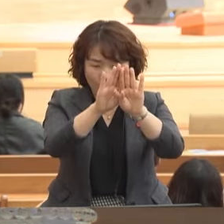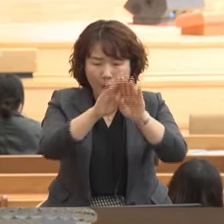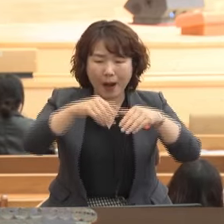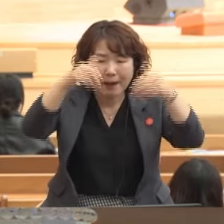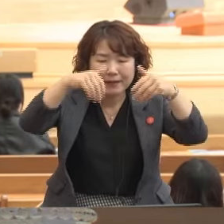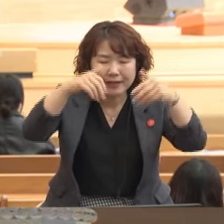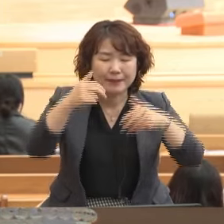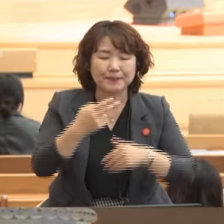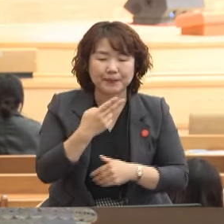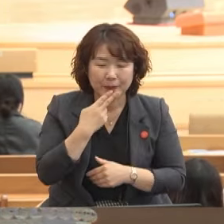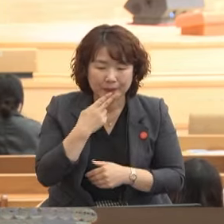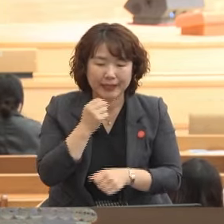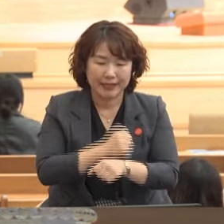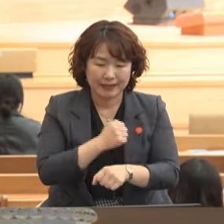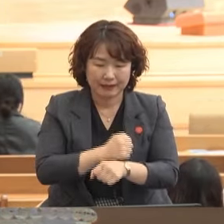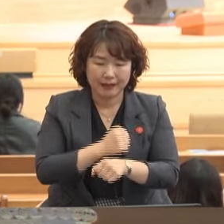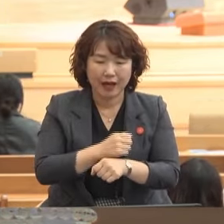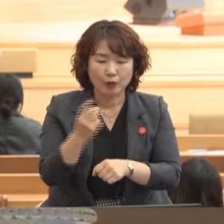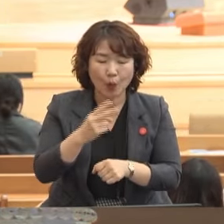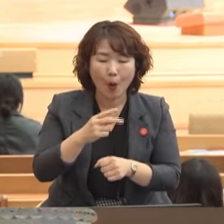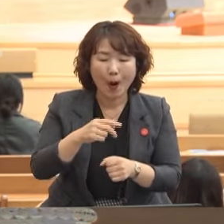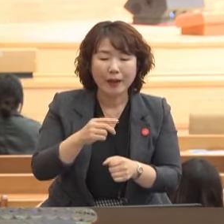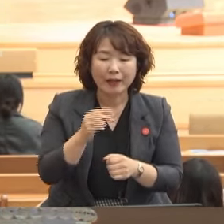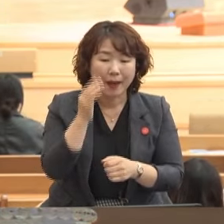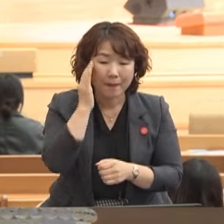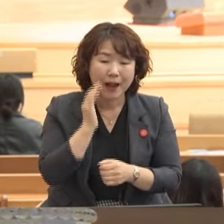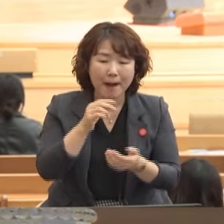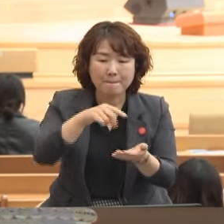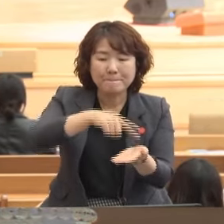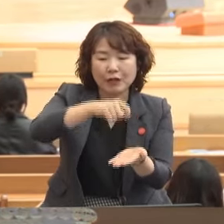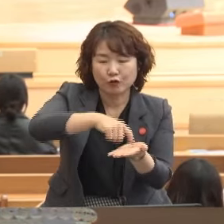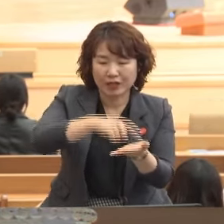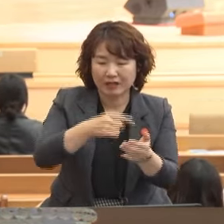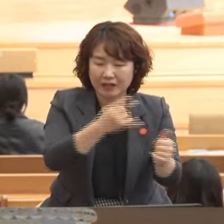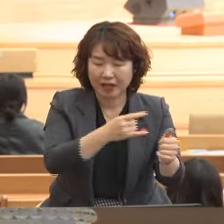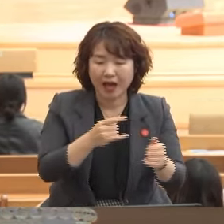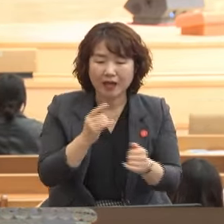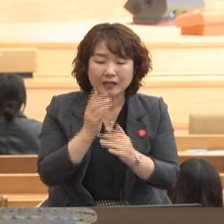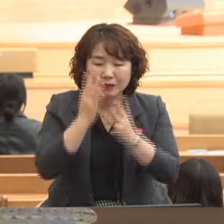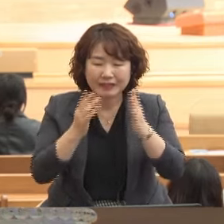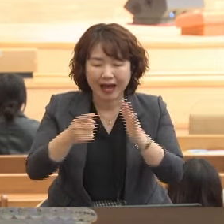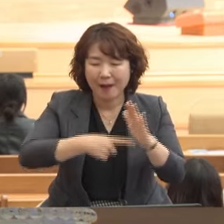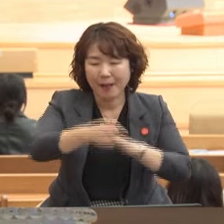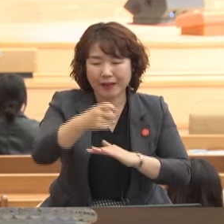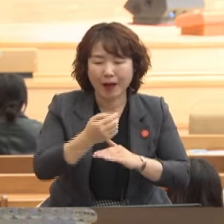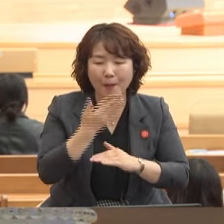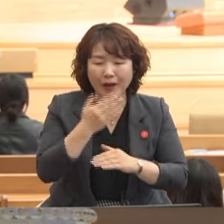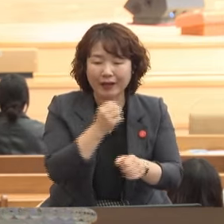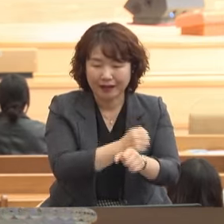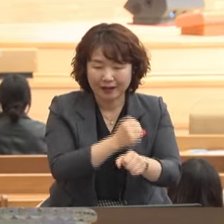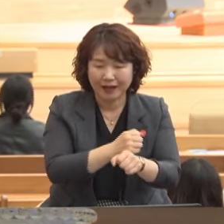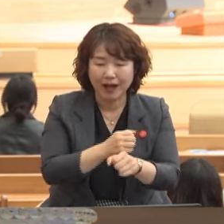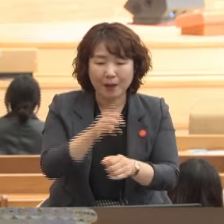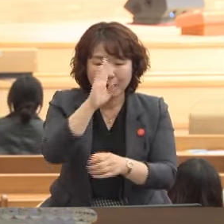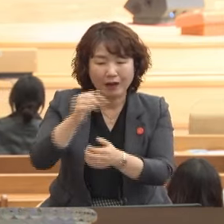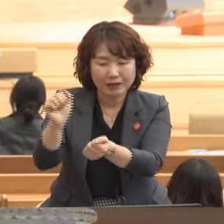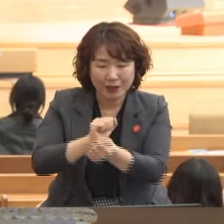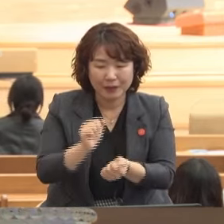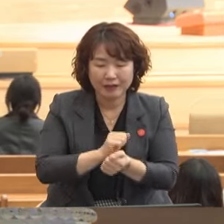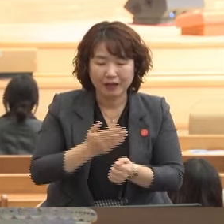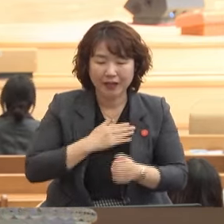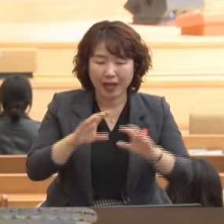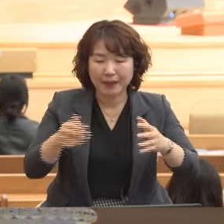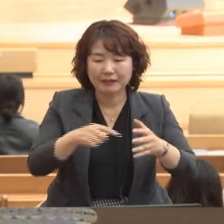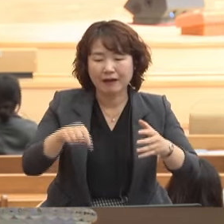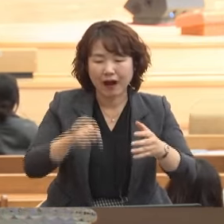닫고 비를 내리지 아니하거나 혹 메뚜기들에게 토산을 먹게 하거나 곧 전염병이 내 백성